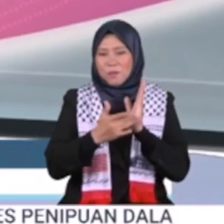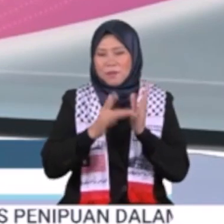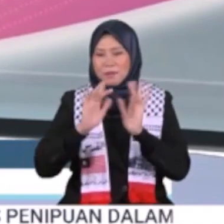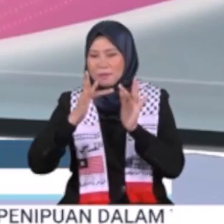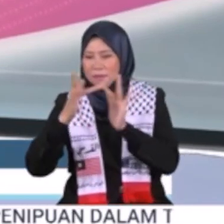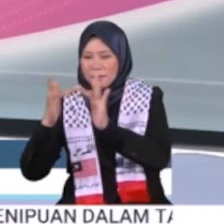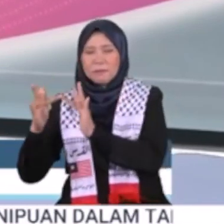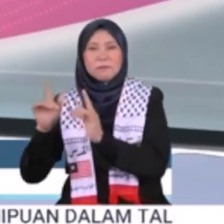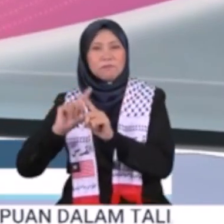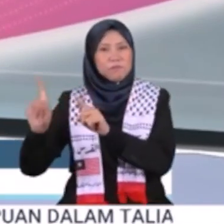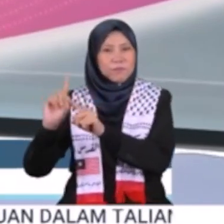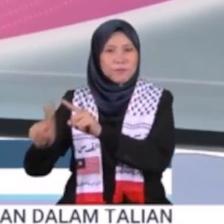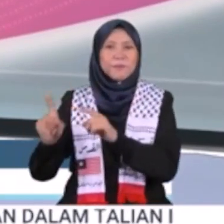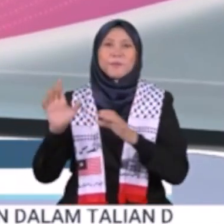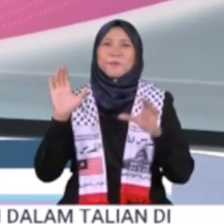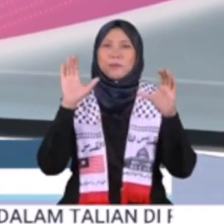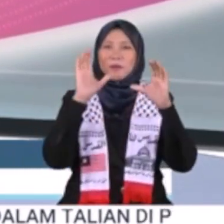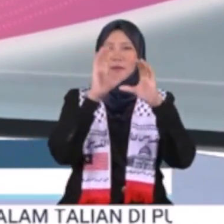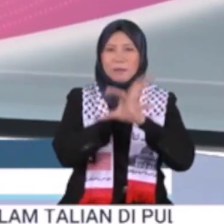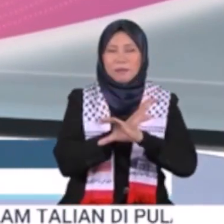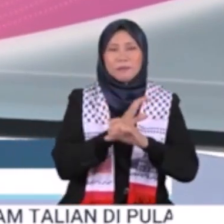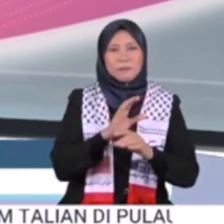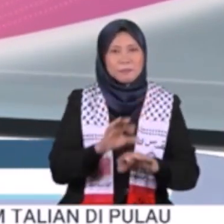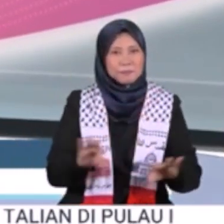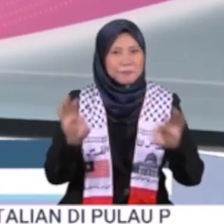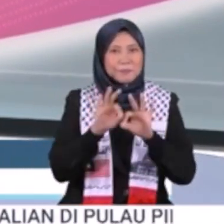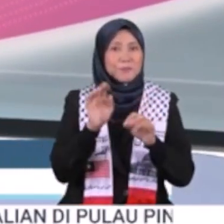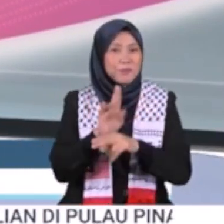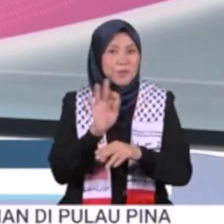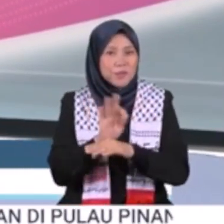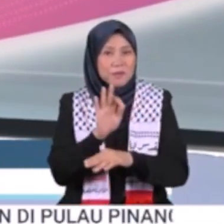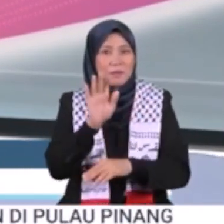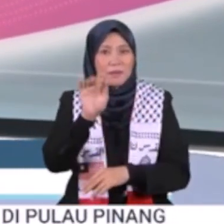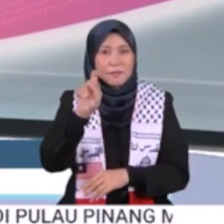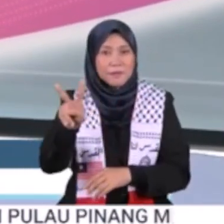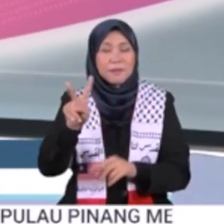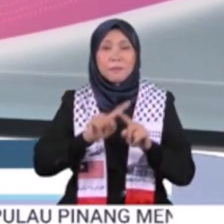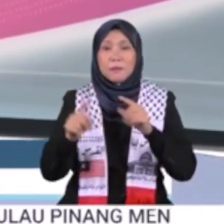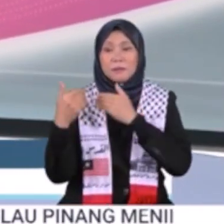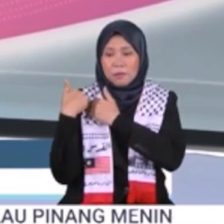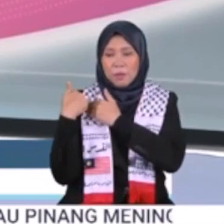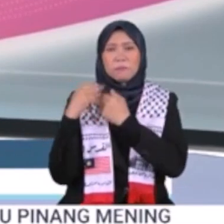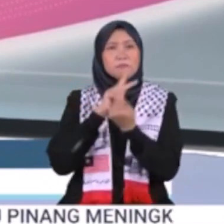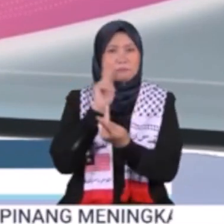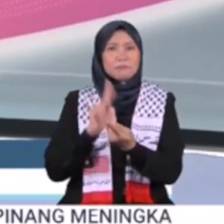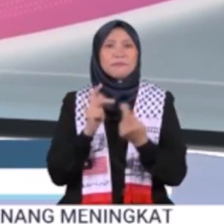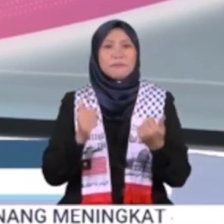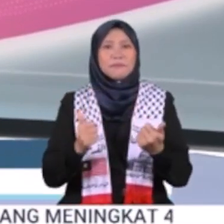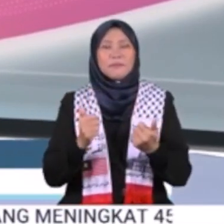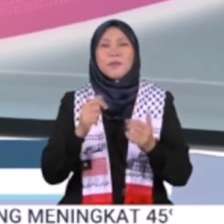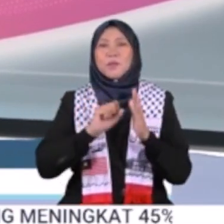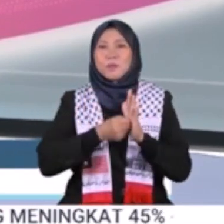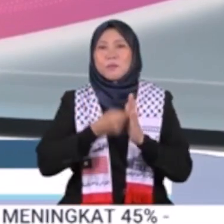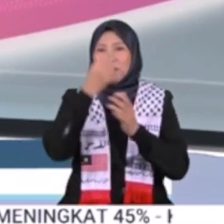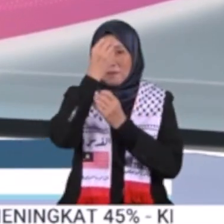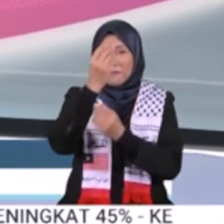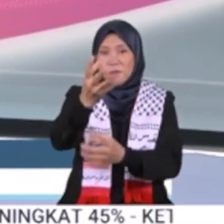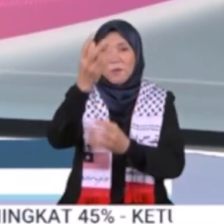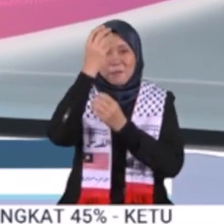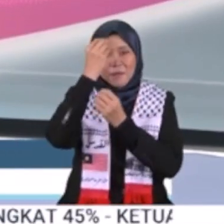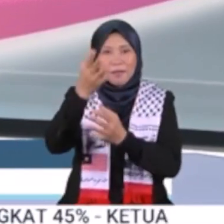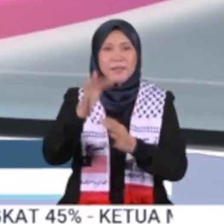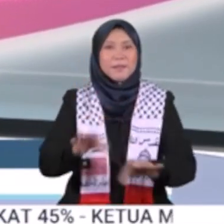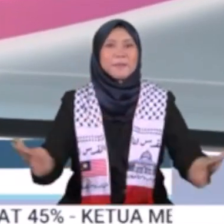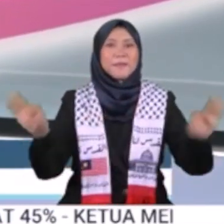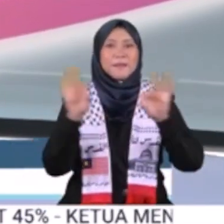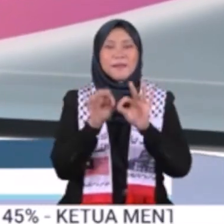internet kini menjadi antara cabaran utama kepada fungsi televisyen itu, namun peranannya masih relevan sebagai sumber informasi